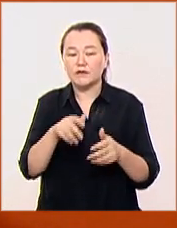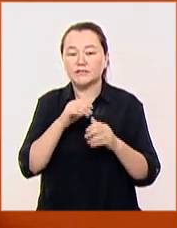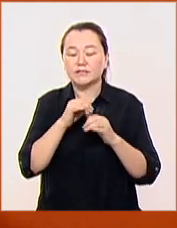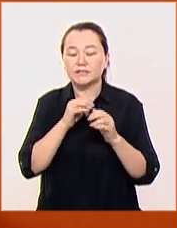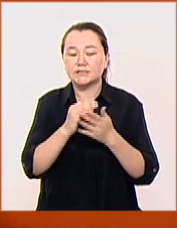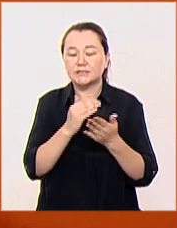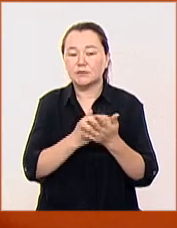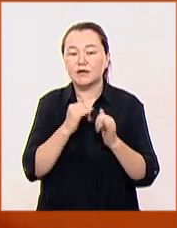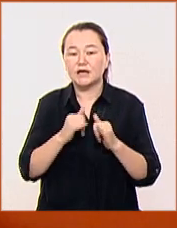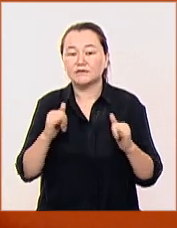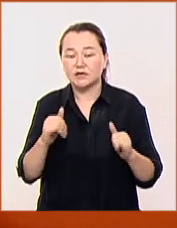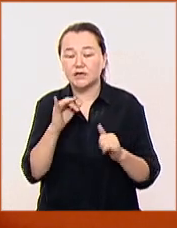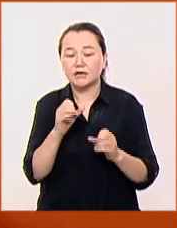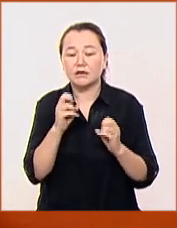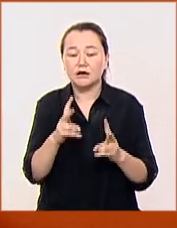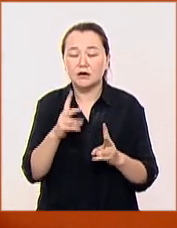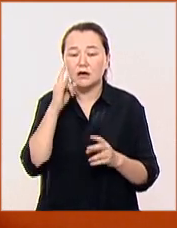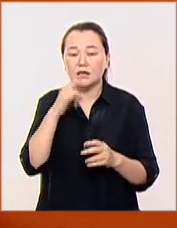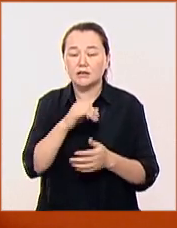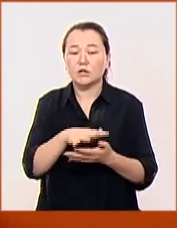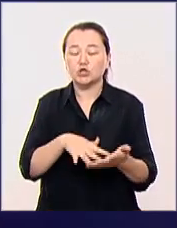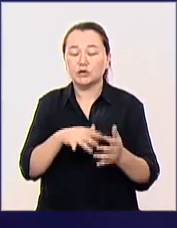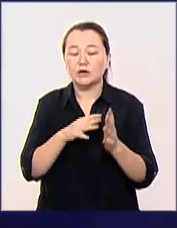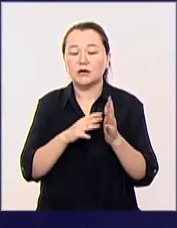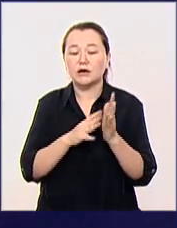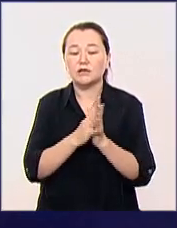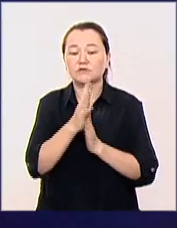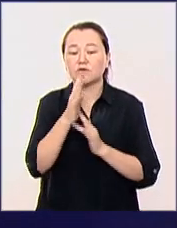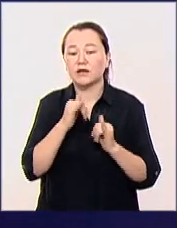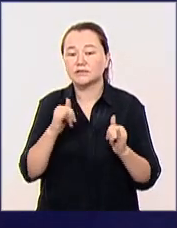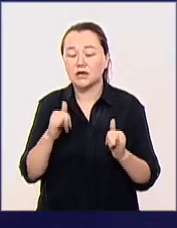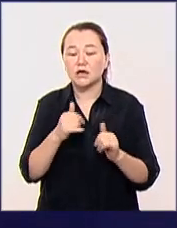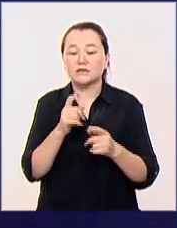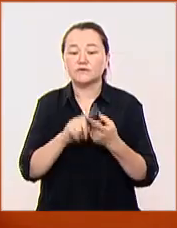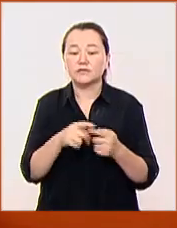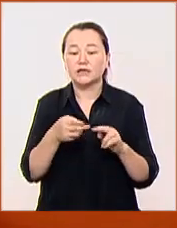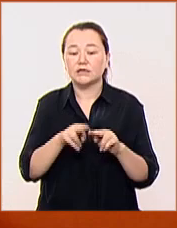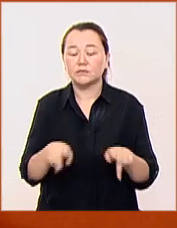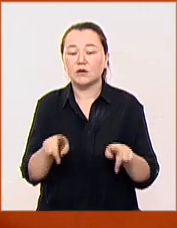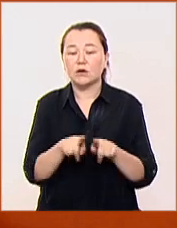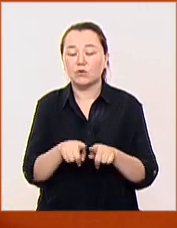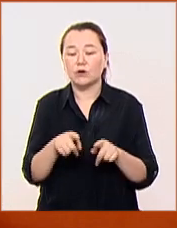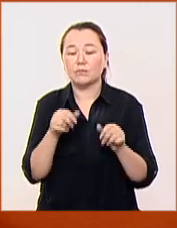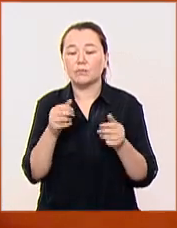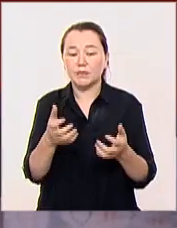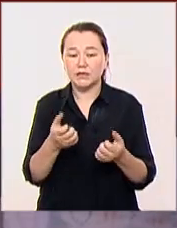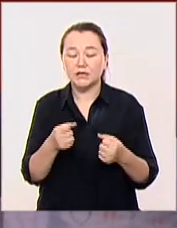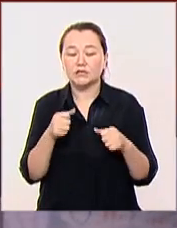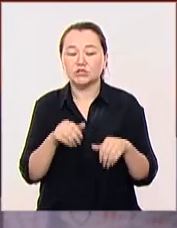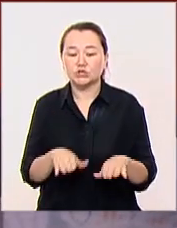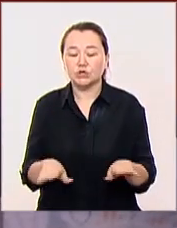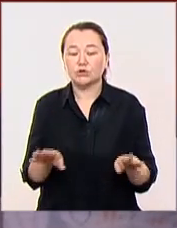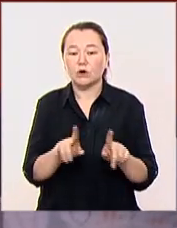развития, и в то же время, как Казахстан в дальнейшем должно развиваться. В связи с этим принял такое политическое решение,